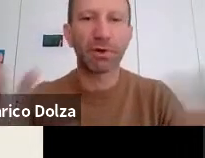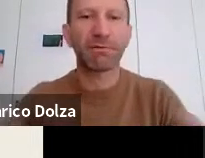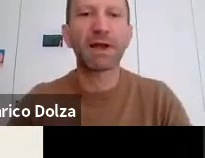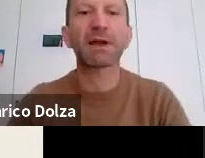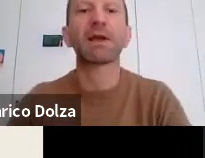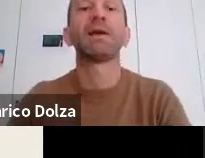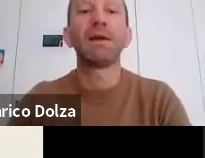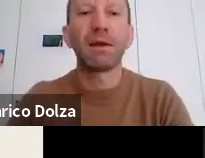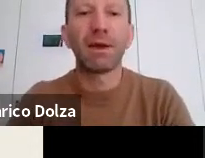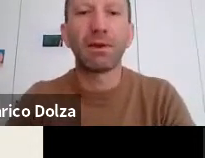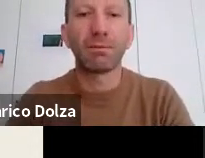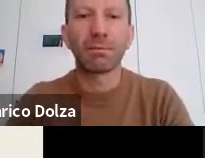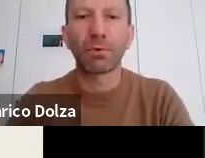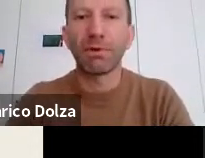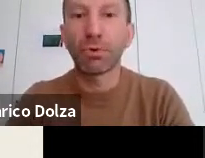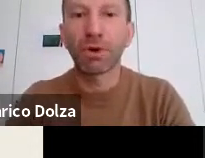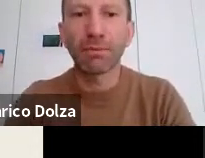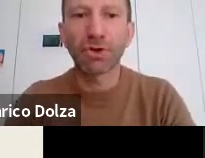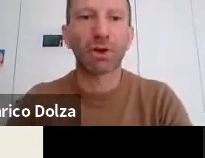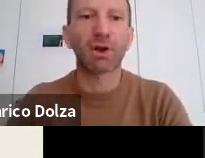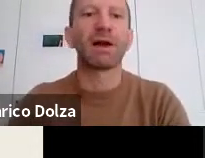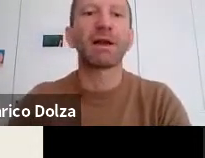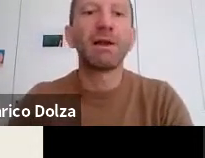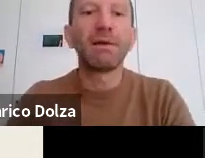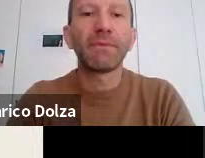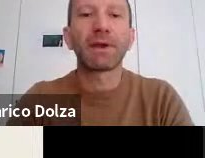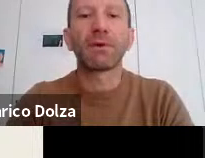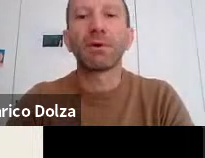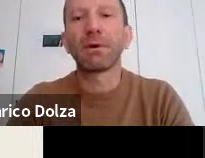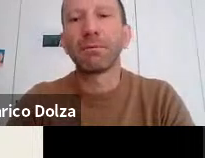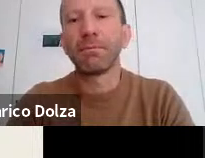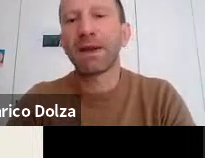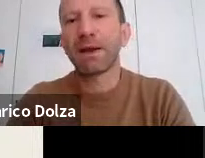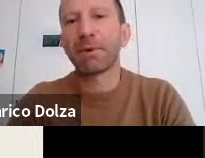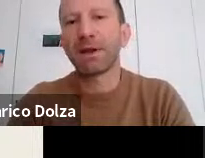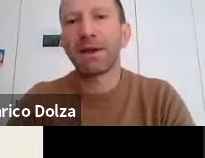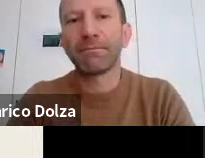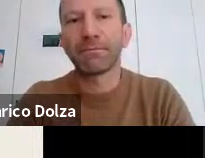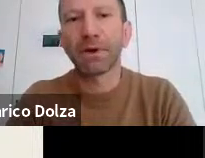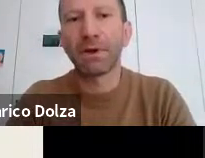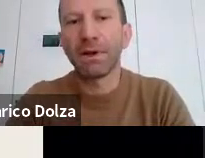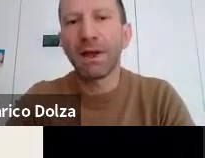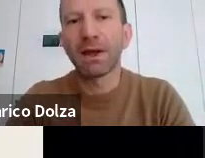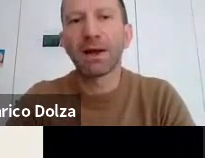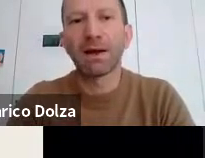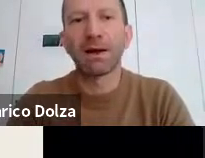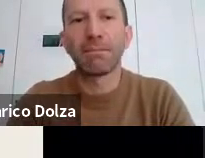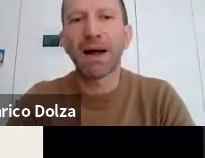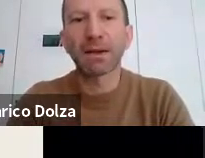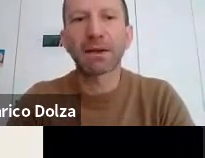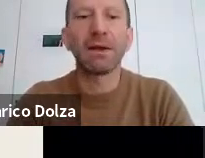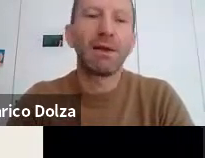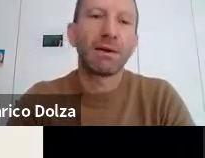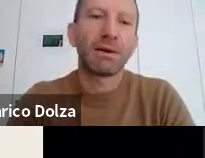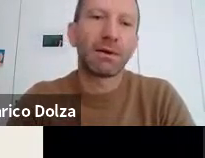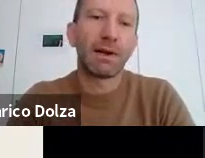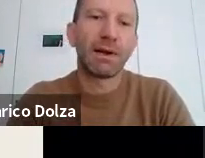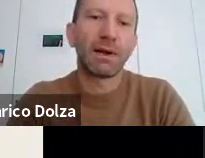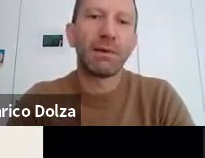hanno detto non fotografare, quindi figuriamoci toccare. Ecco, perché? Perché l'idea